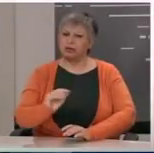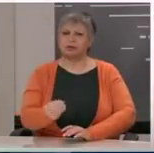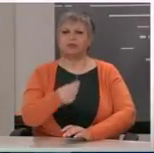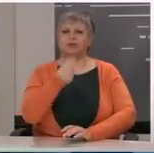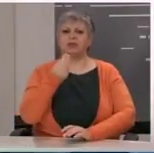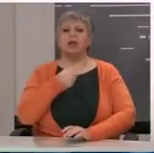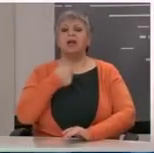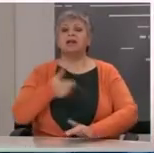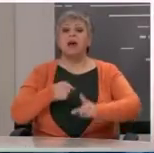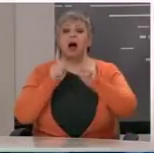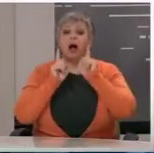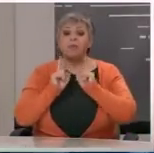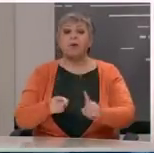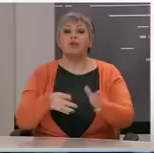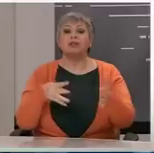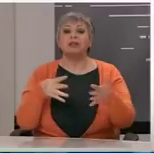απόφαση τιμολόγησης.